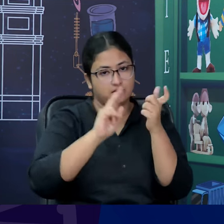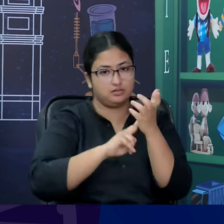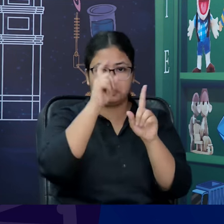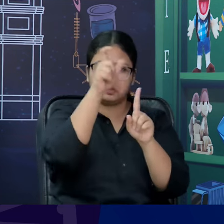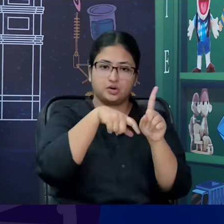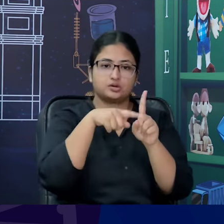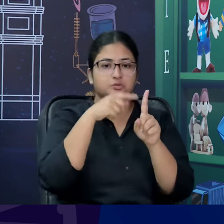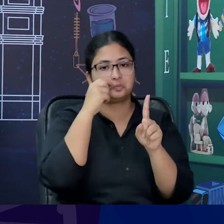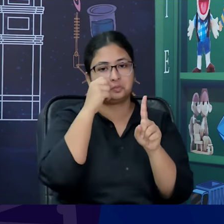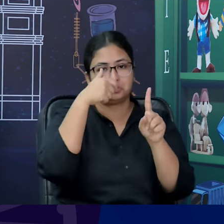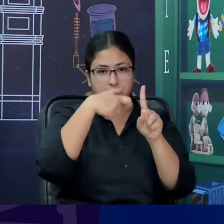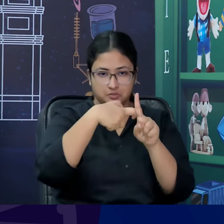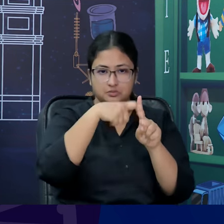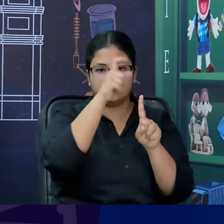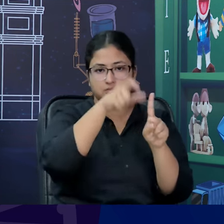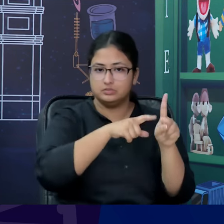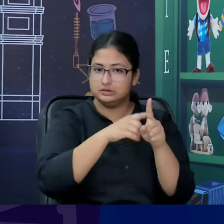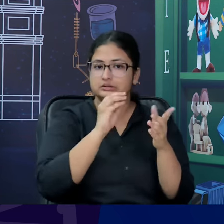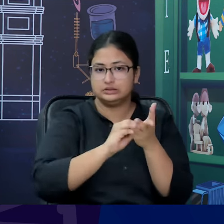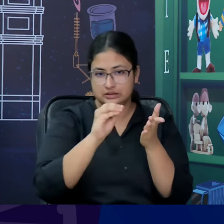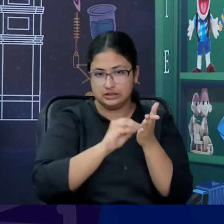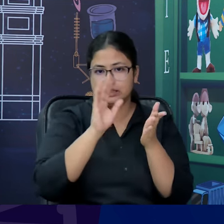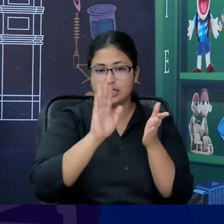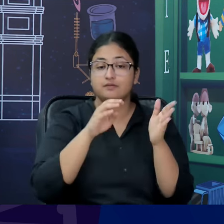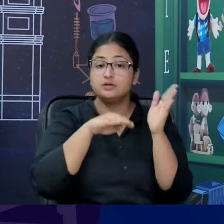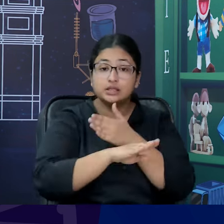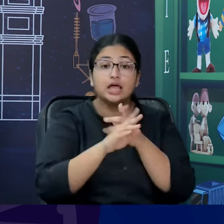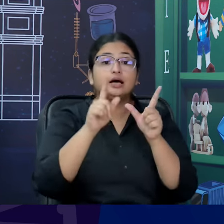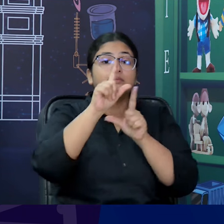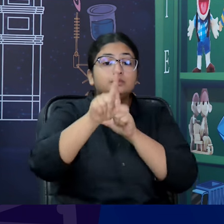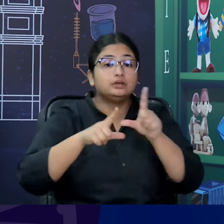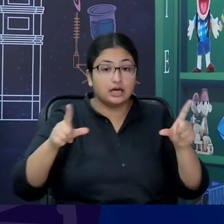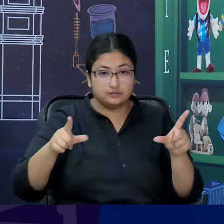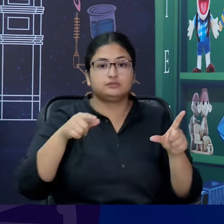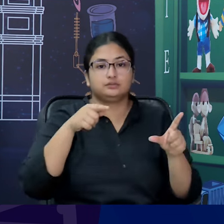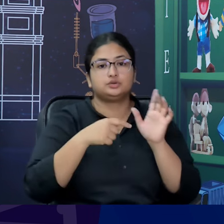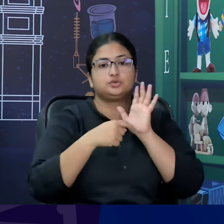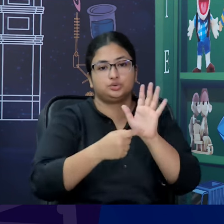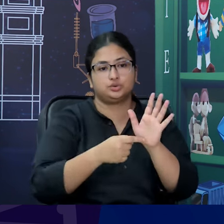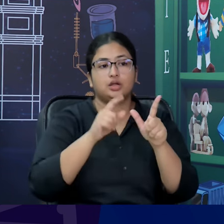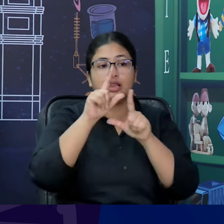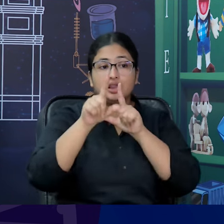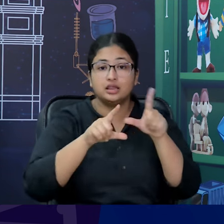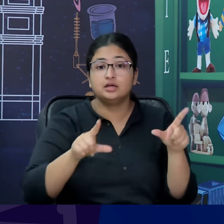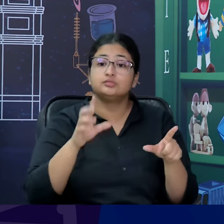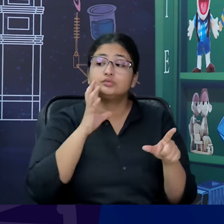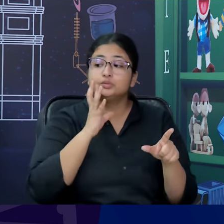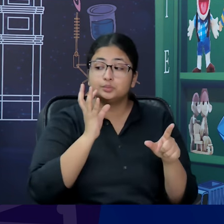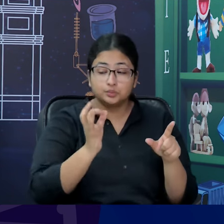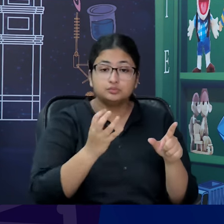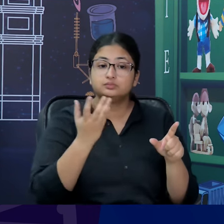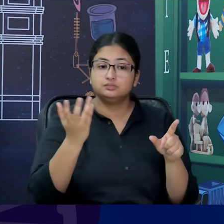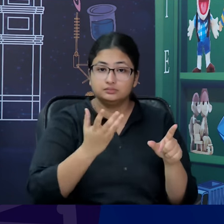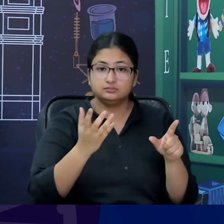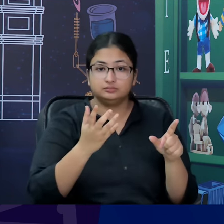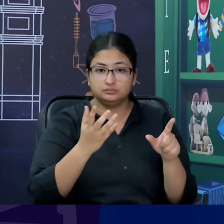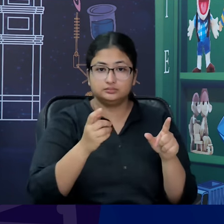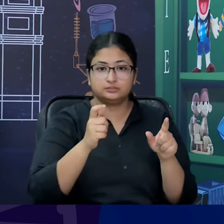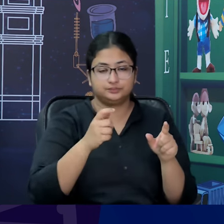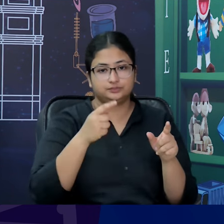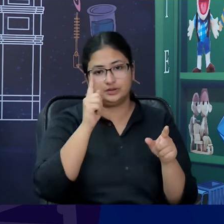ऊपर कवि ने एक तरह से बात की है कि भाषा का महत्व क्या है लोग भाषा को किस दृष्टि से देखते हैं एक